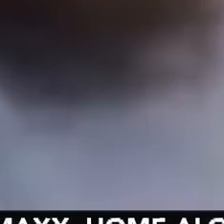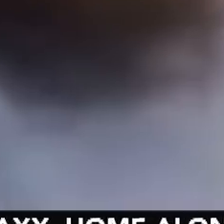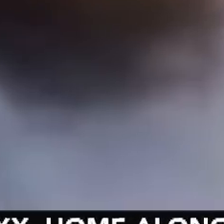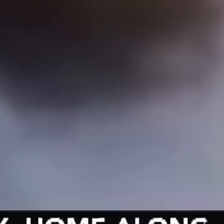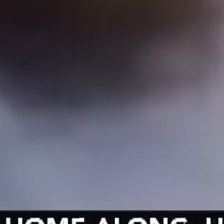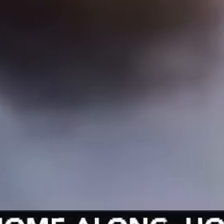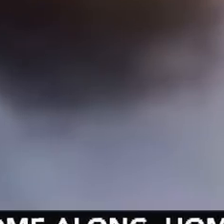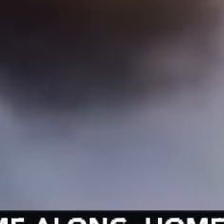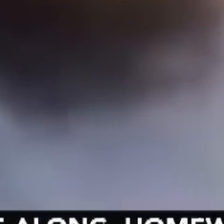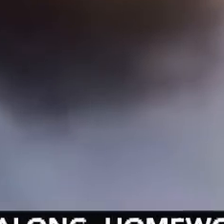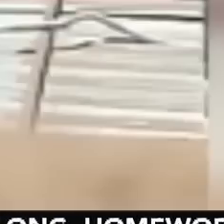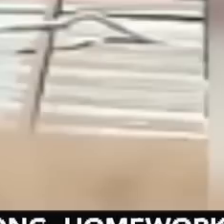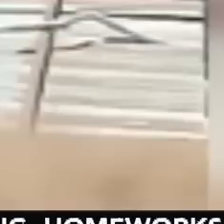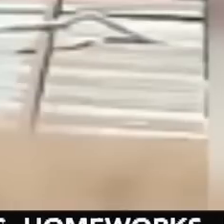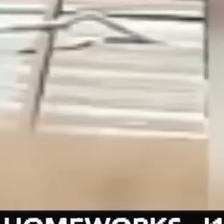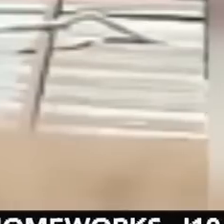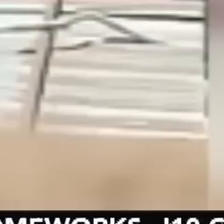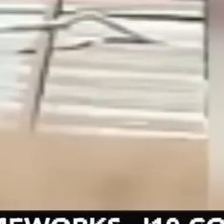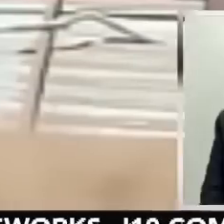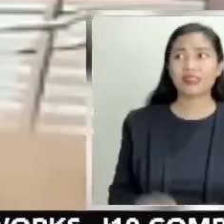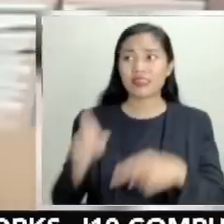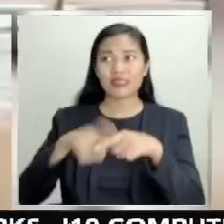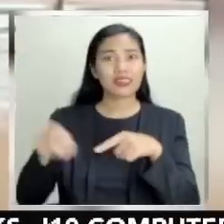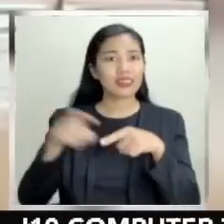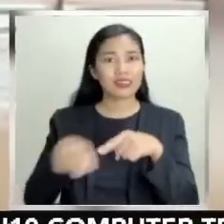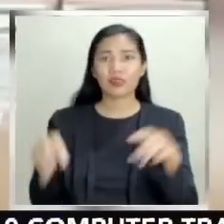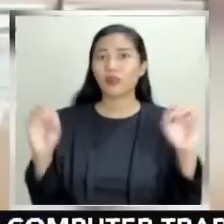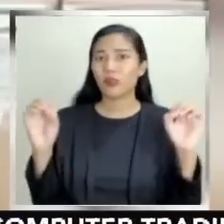pagkain, talagang nawawala po.